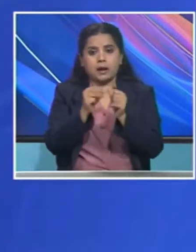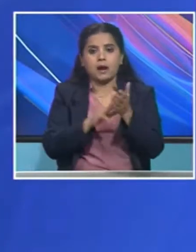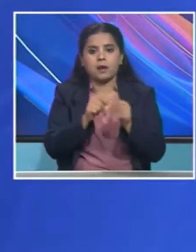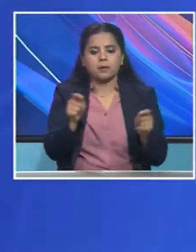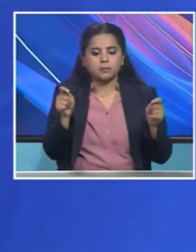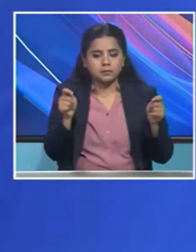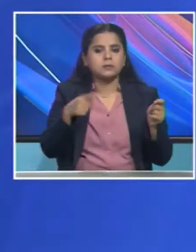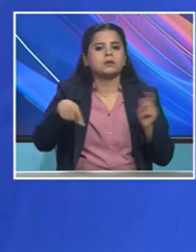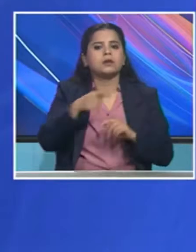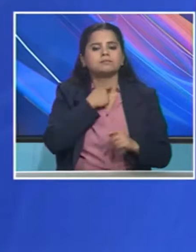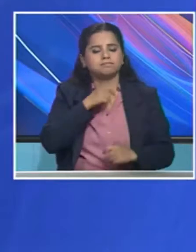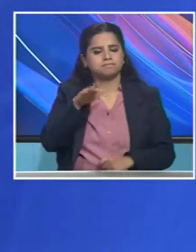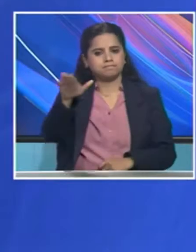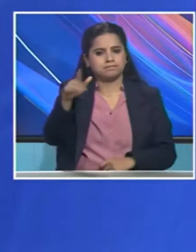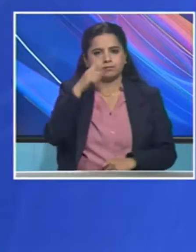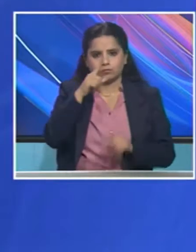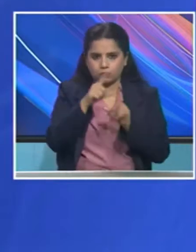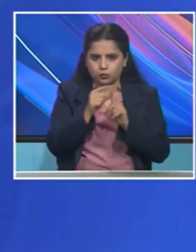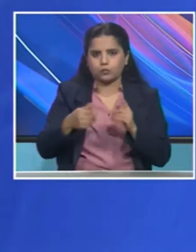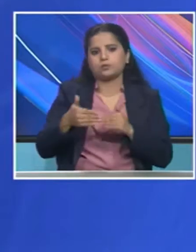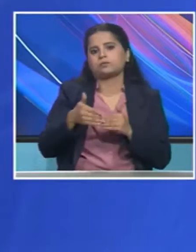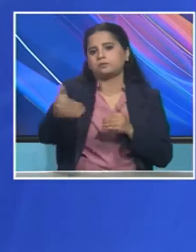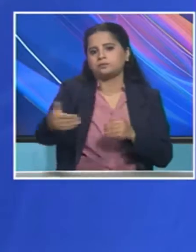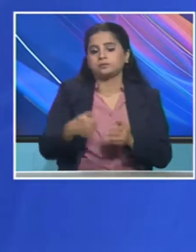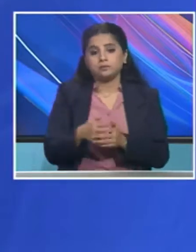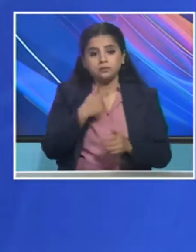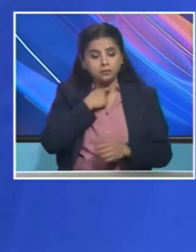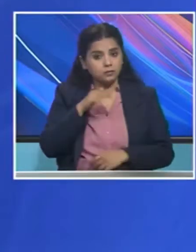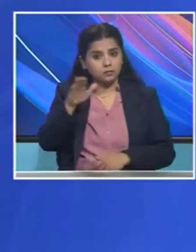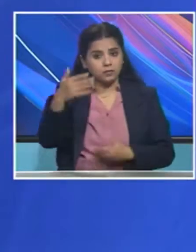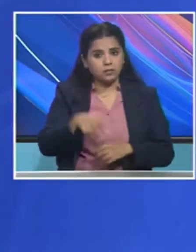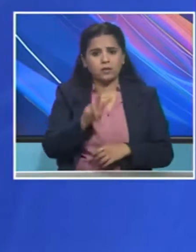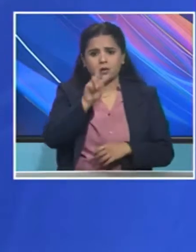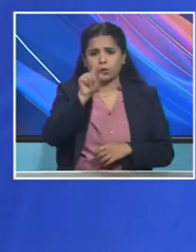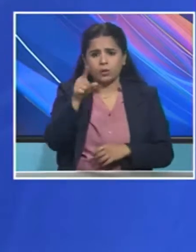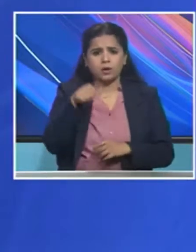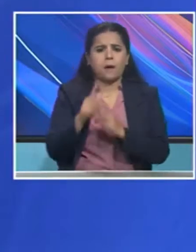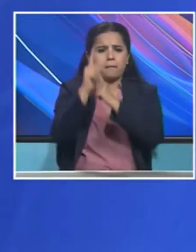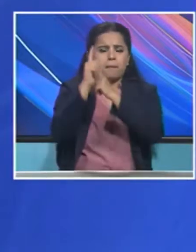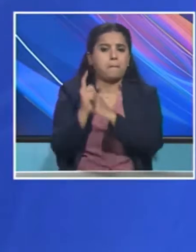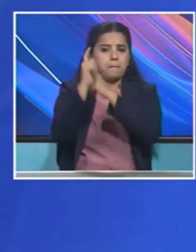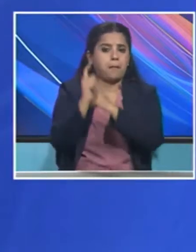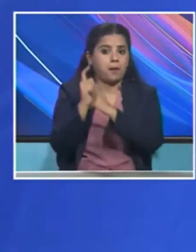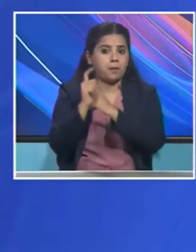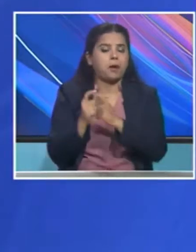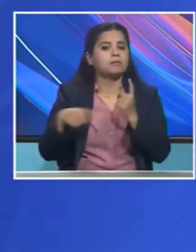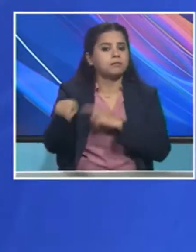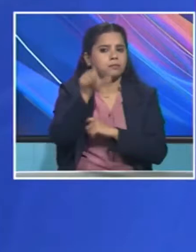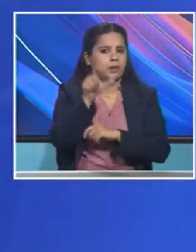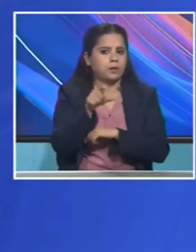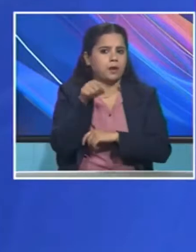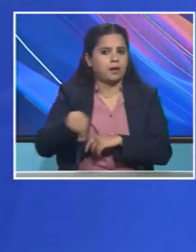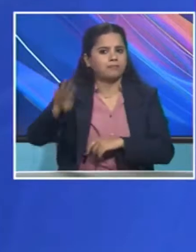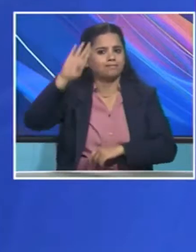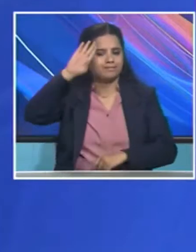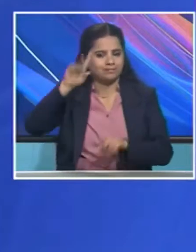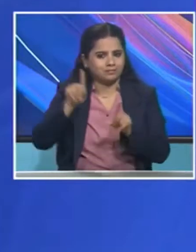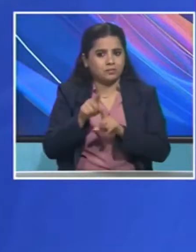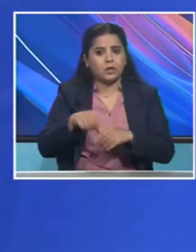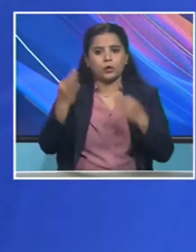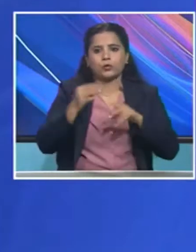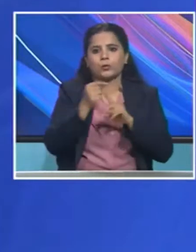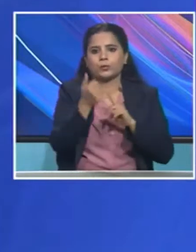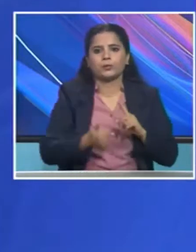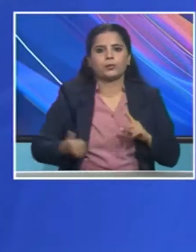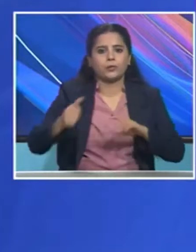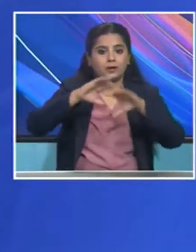नवनिर्वाचित राष्ट्रपति को शपथ दिलवाएंगे। शपथ ग्रहण के बाद 21 तोपों की सलामी दी जाएगी और फिर नए राष्ट्रपति का संसद